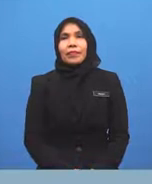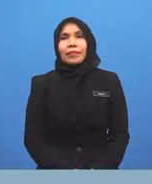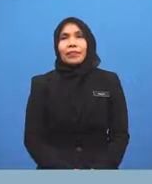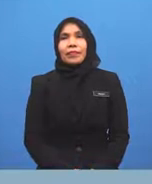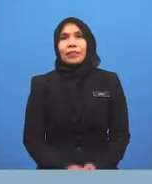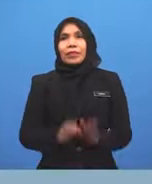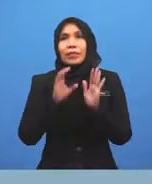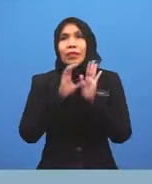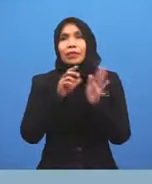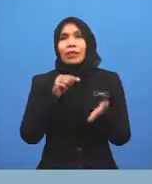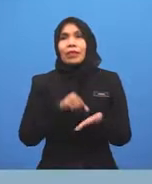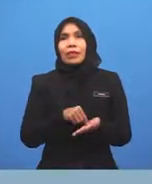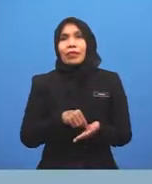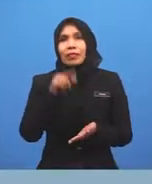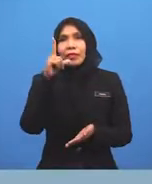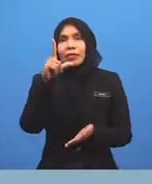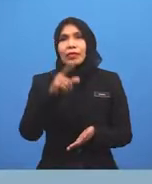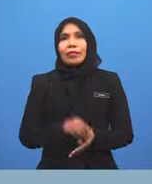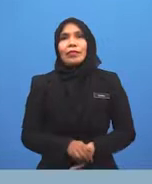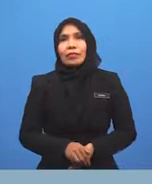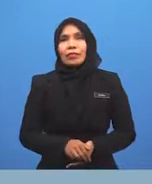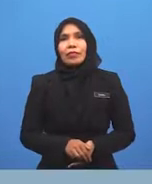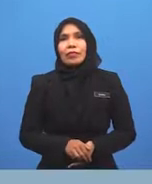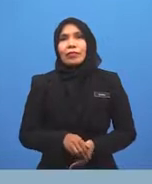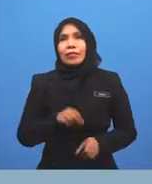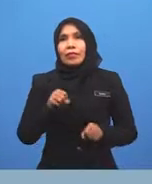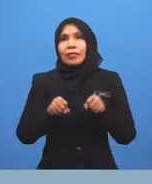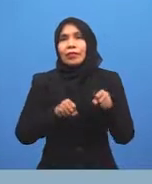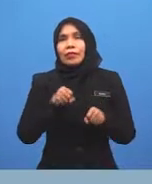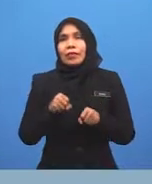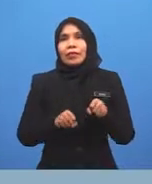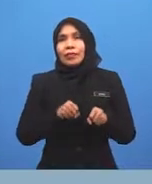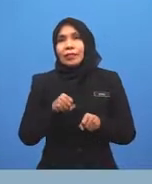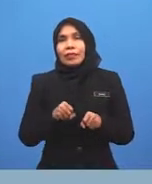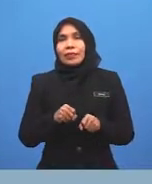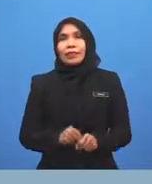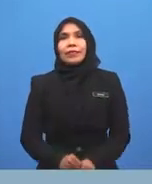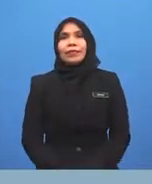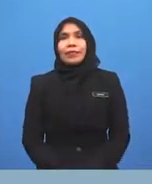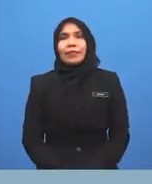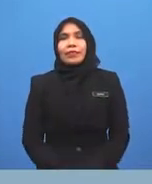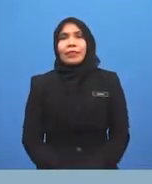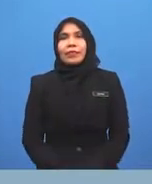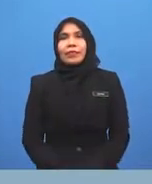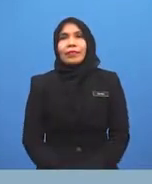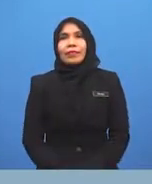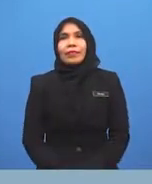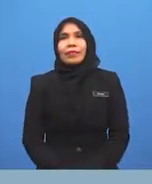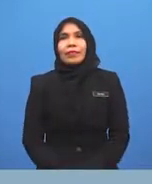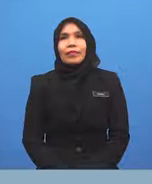Pada gambar ini, kelihatan penunggang basikal sedang mengayuh basikal.